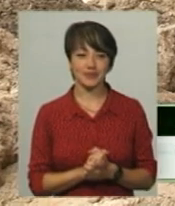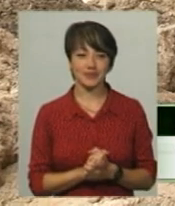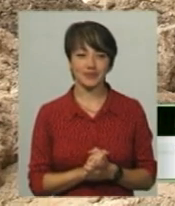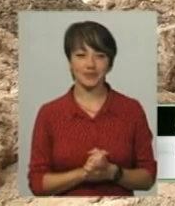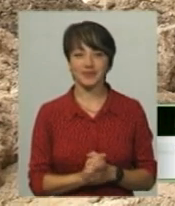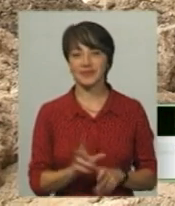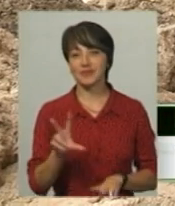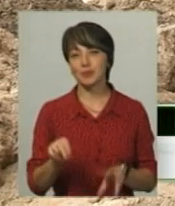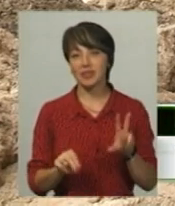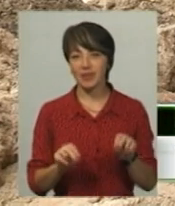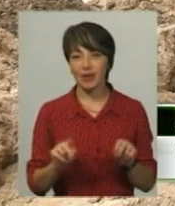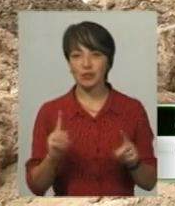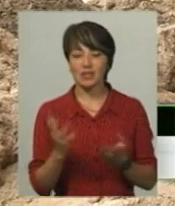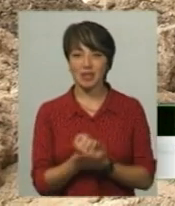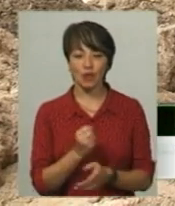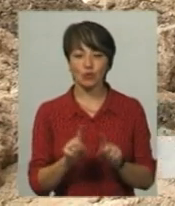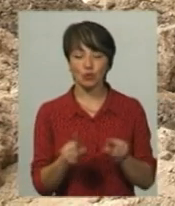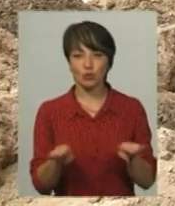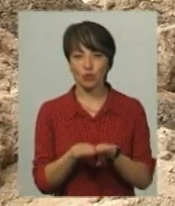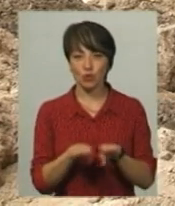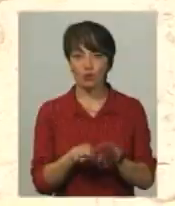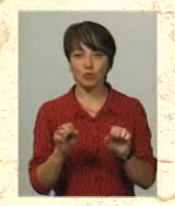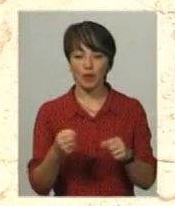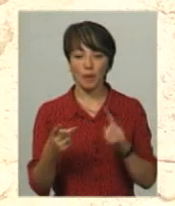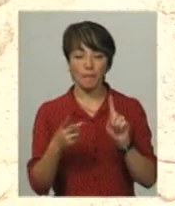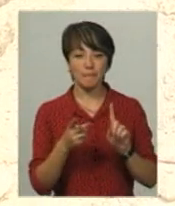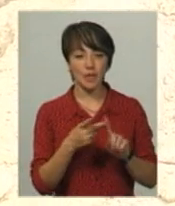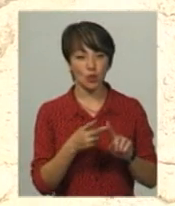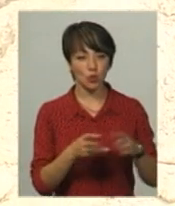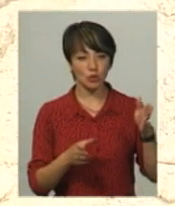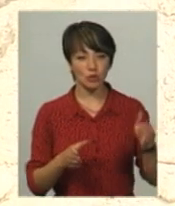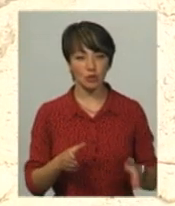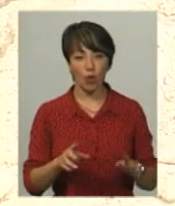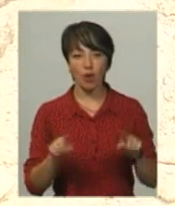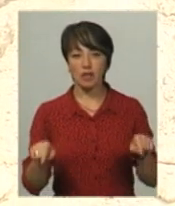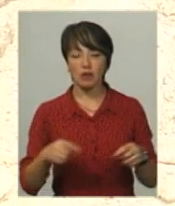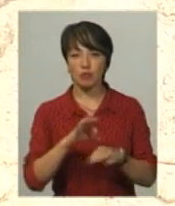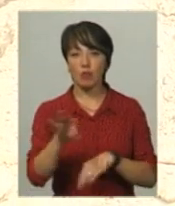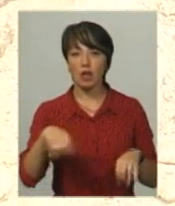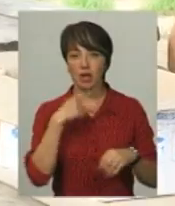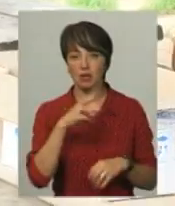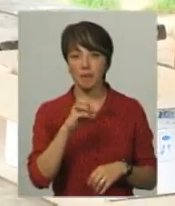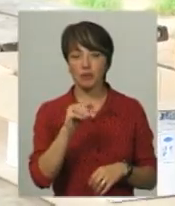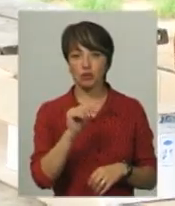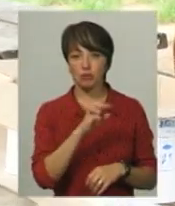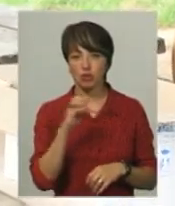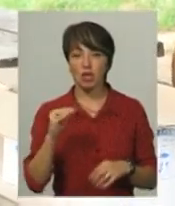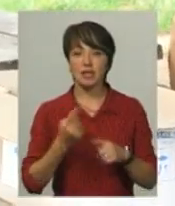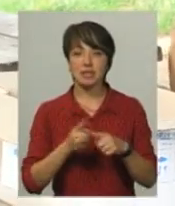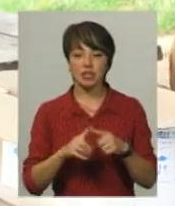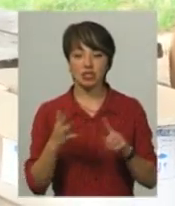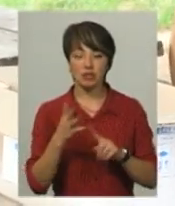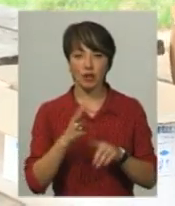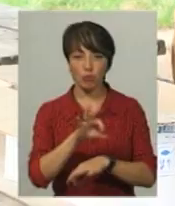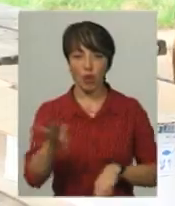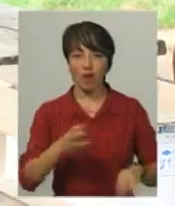Так, сподіваються, що знайдуть щось схоже, можливо, під другою стіною. Організатор проєкту Аліна Мулик каже, для Межибужа це 4-й проєкт, у якому